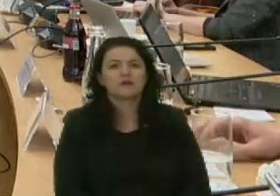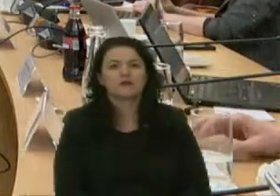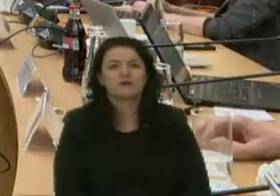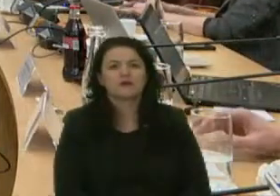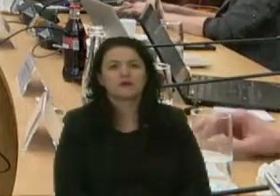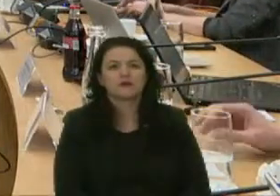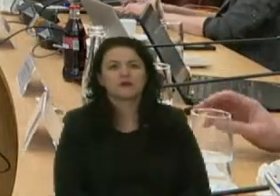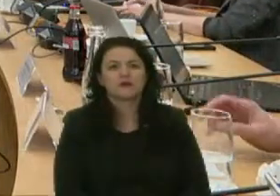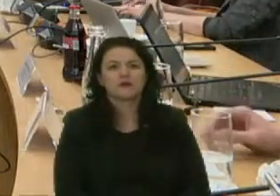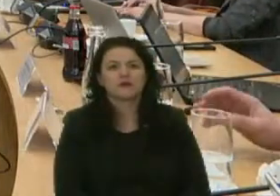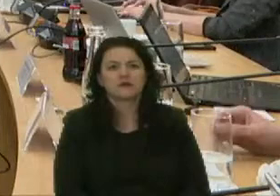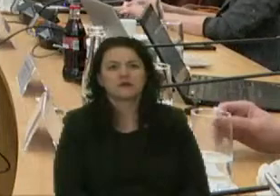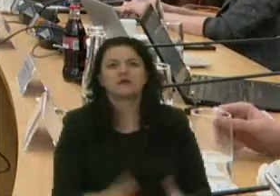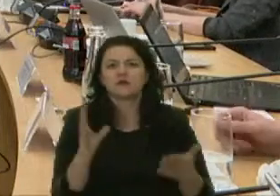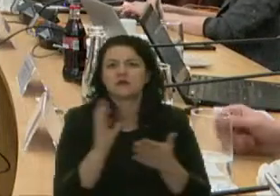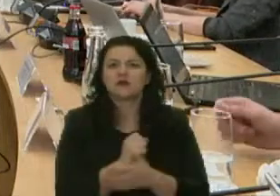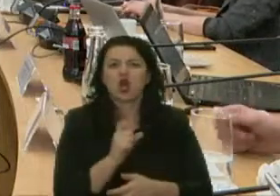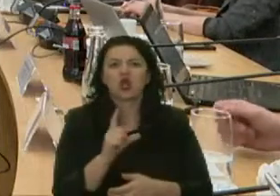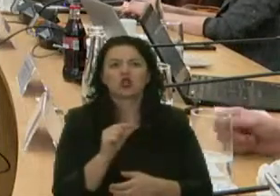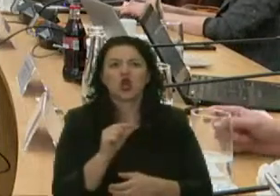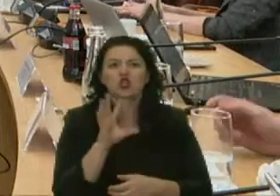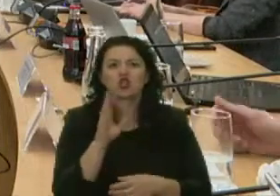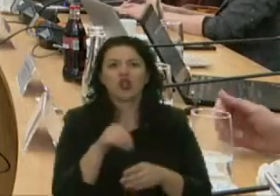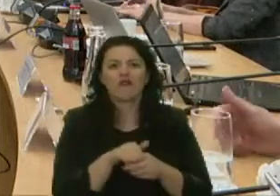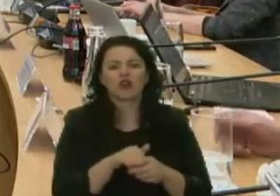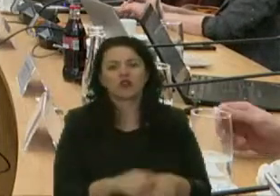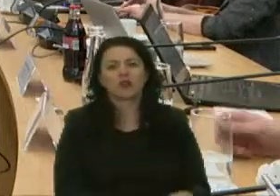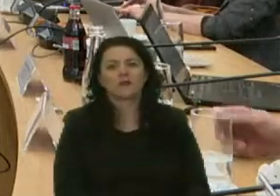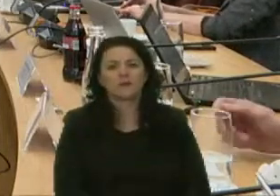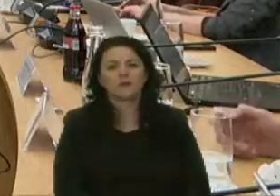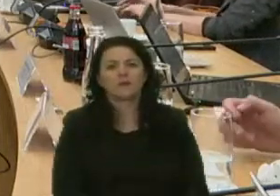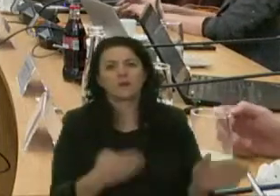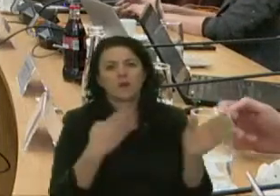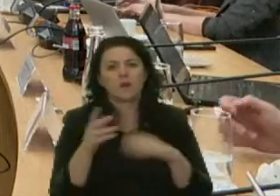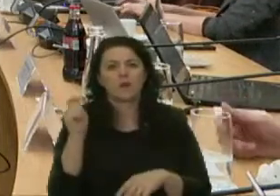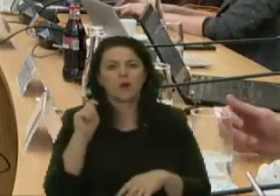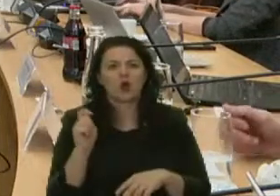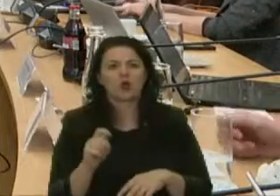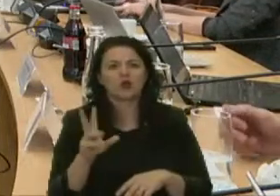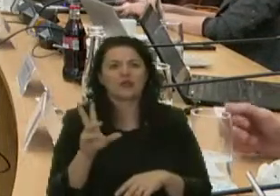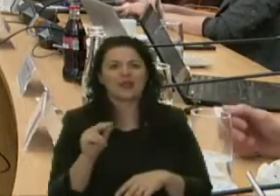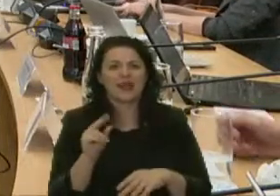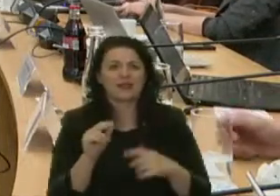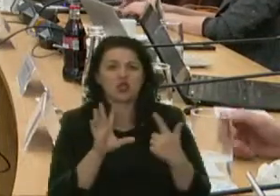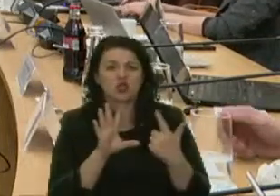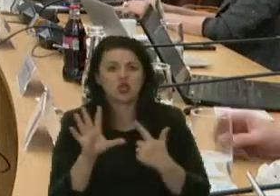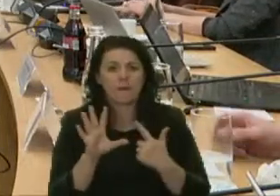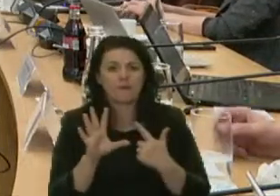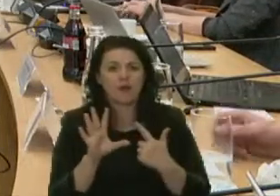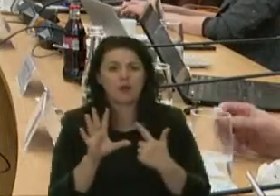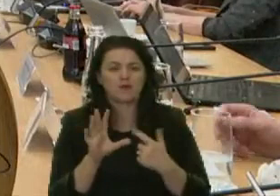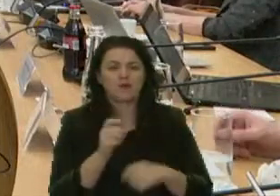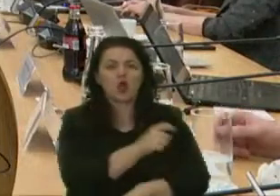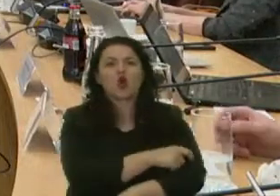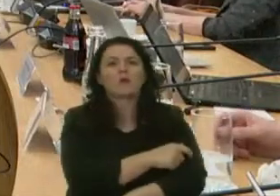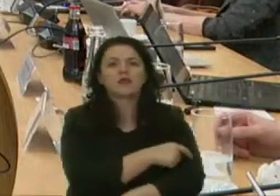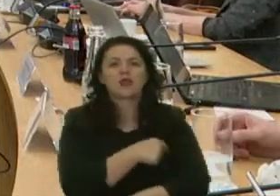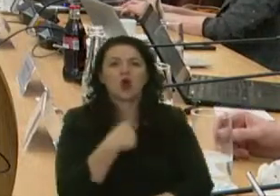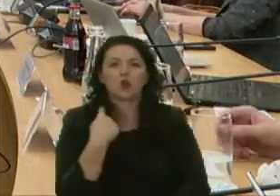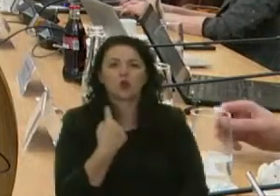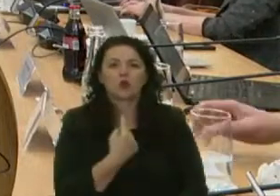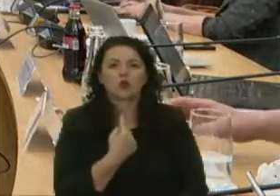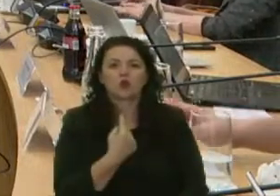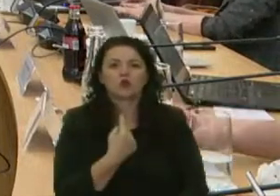36 Proiectul a trecut cu 25 de voturi proiectul numărul 37 Comisia 1 de buget Avis favorabil Comisia 5